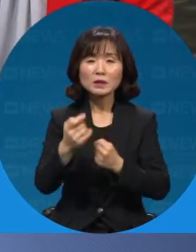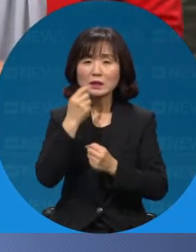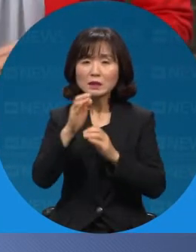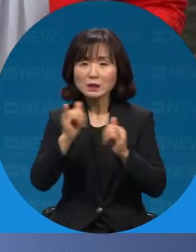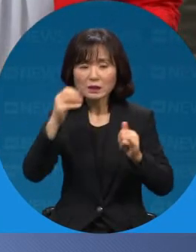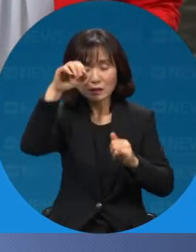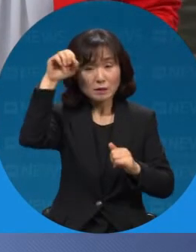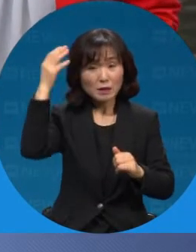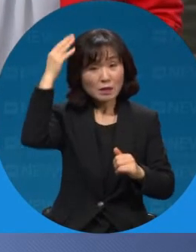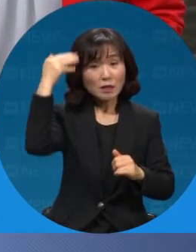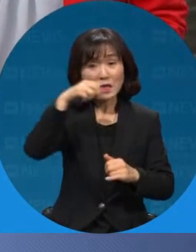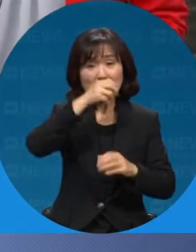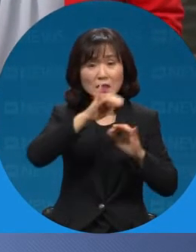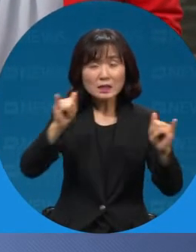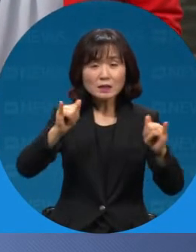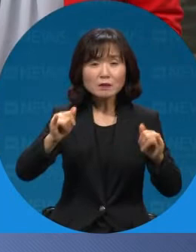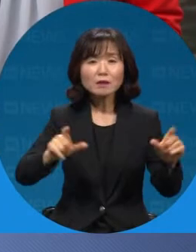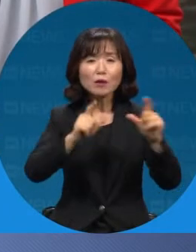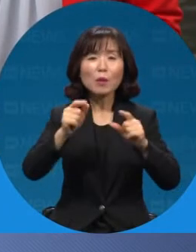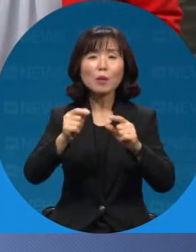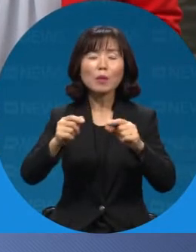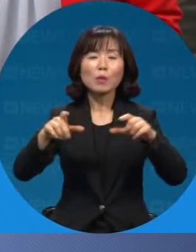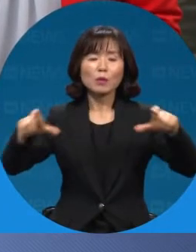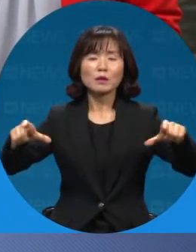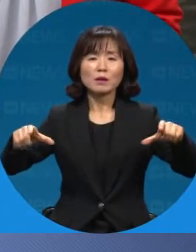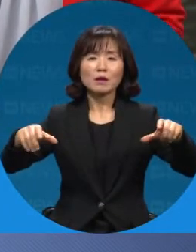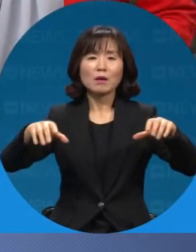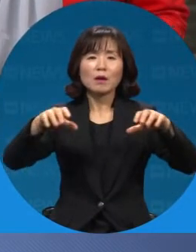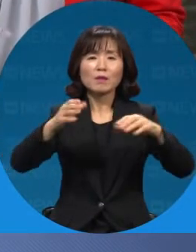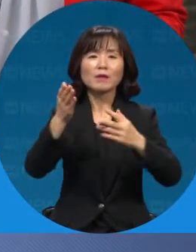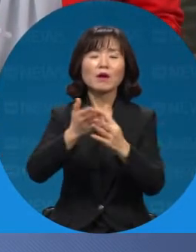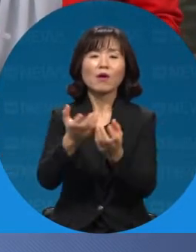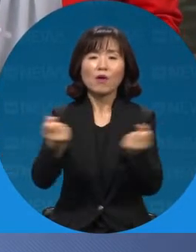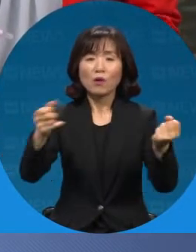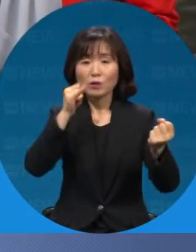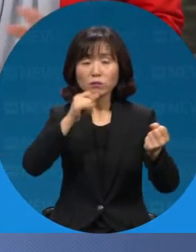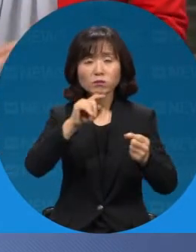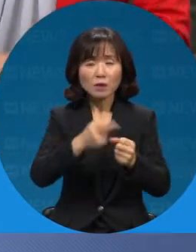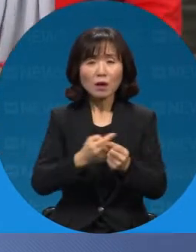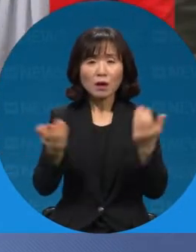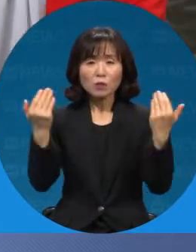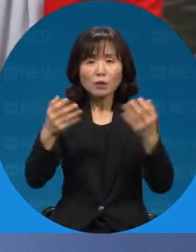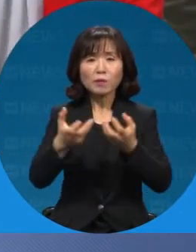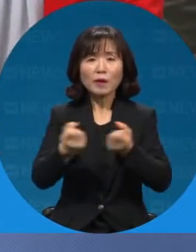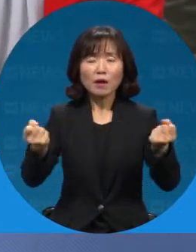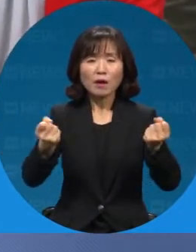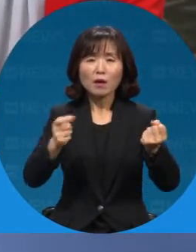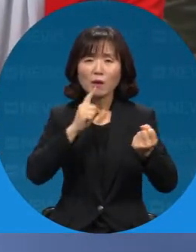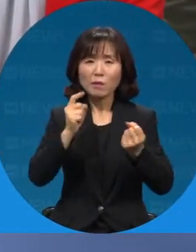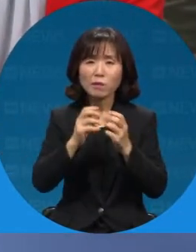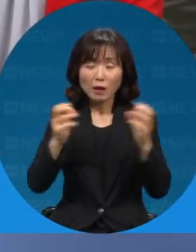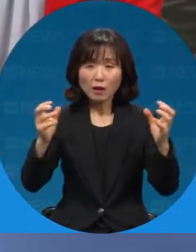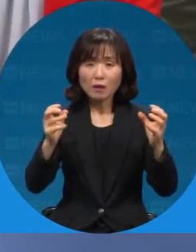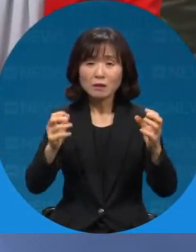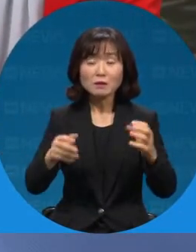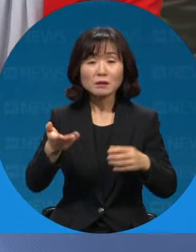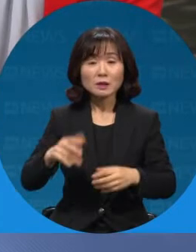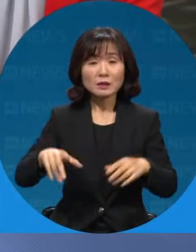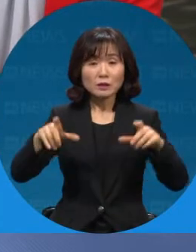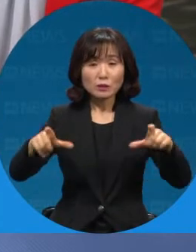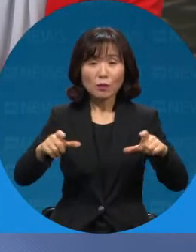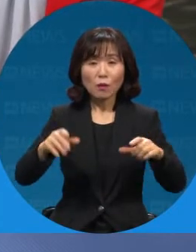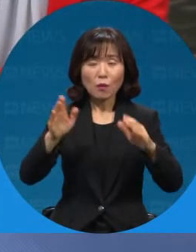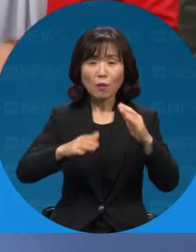나누어져 있다고 하는데요 자연스럽게 학원 별로 인종도 명확히 나뉘어져 있어 논란이 됐는데 이제 저기서 공립학교를